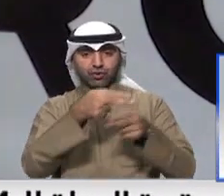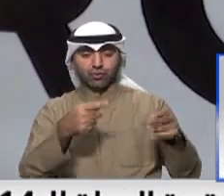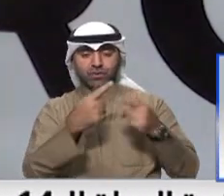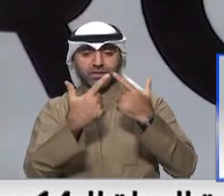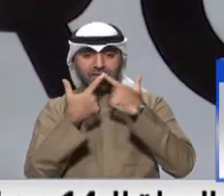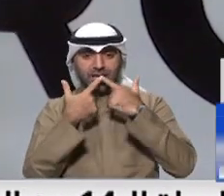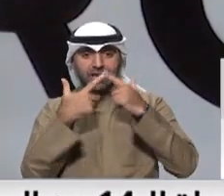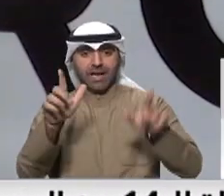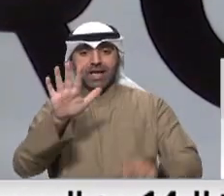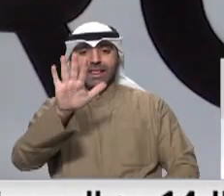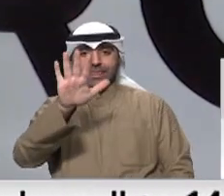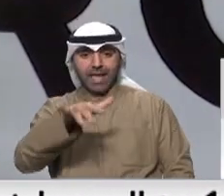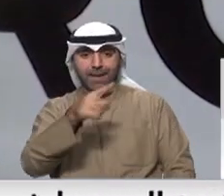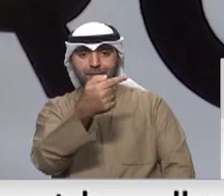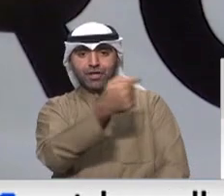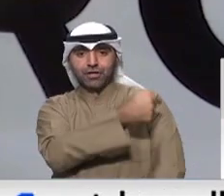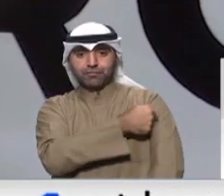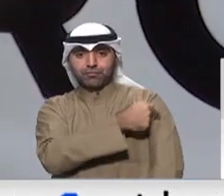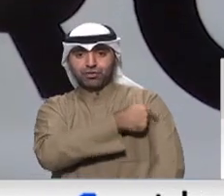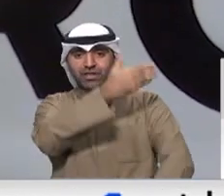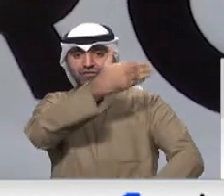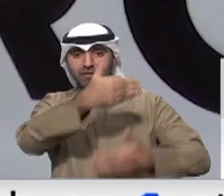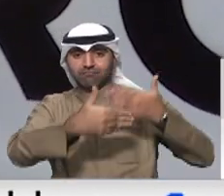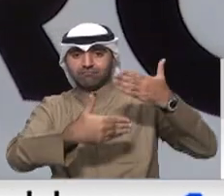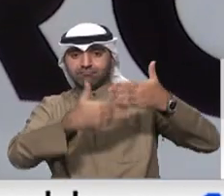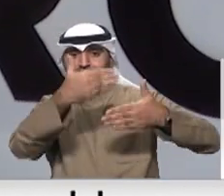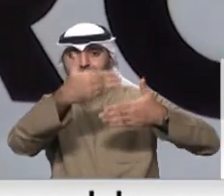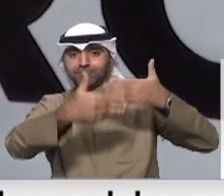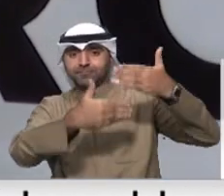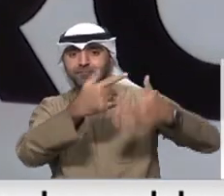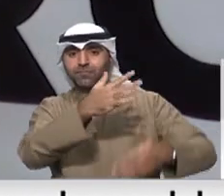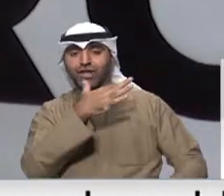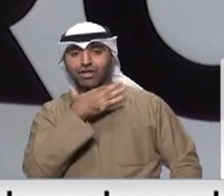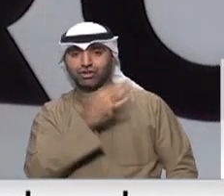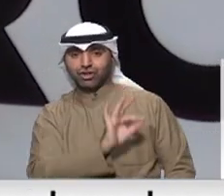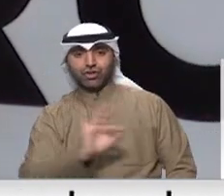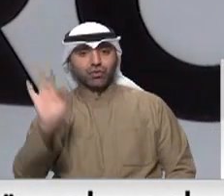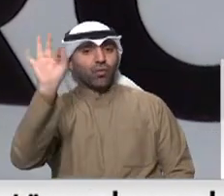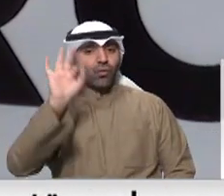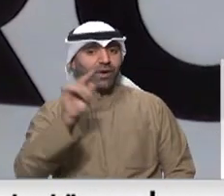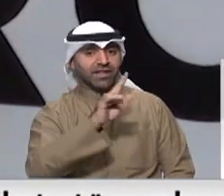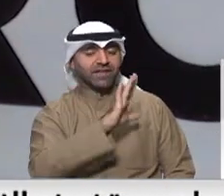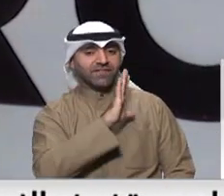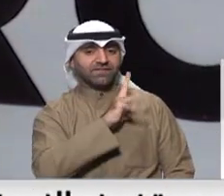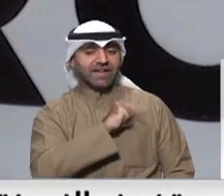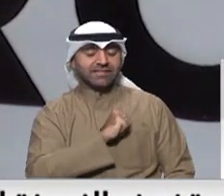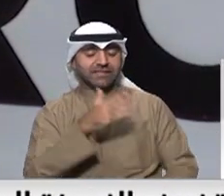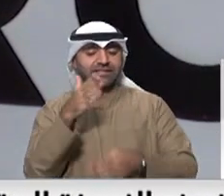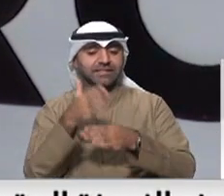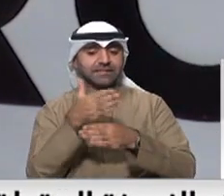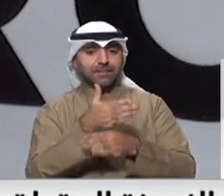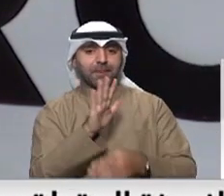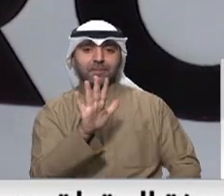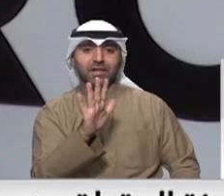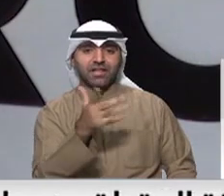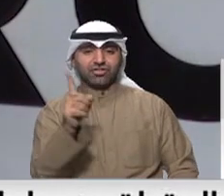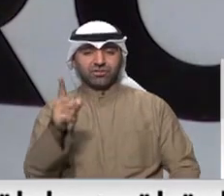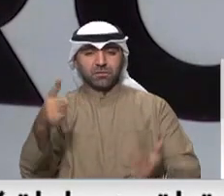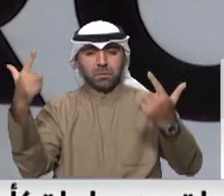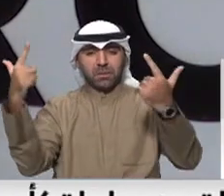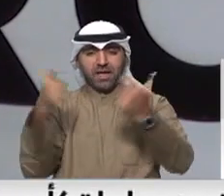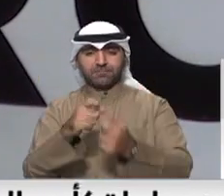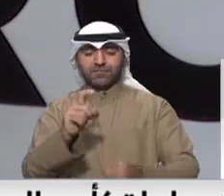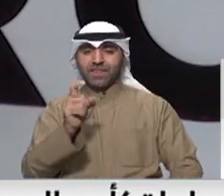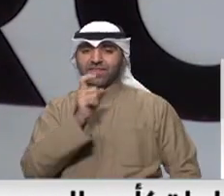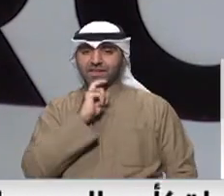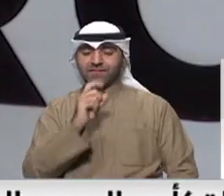الأحمر الكويتي بالتعاون طبعا مع الهلال الأحمر المصري. وقعنا العقد اليوم بشأن تجهيز هذا المستشفى. المستشفى مثل ما قلنا التفاصيل